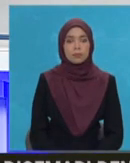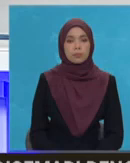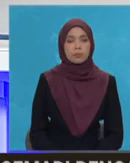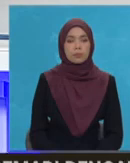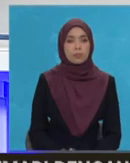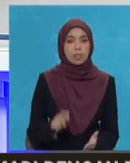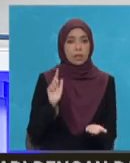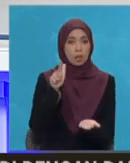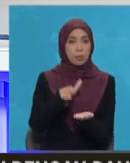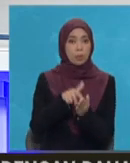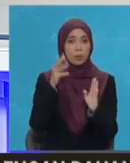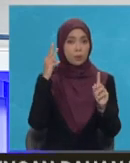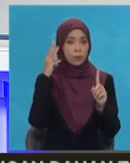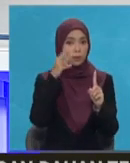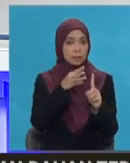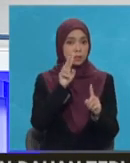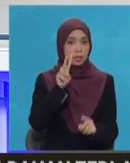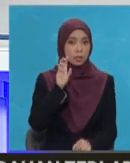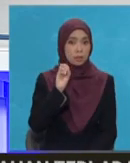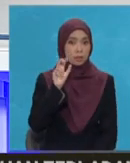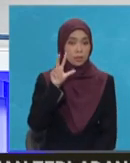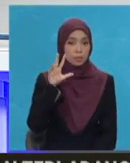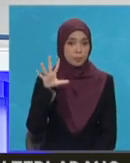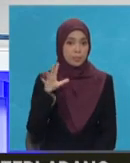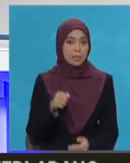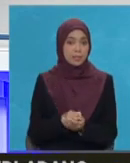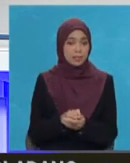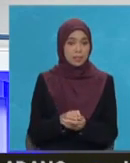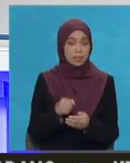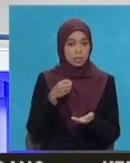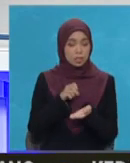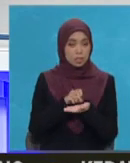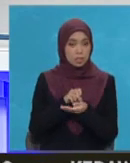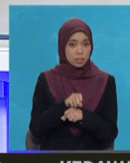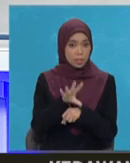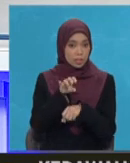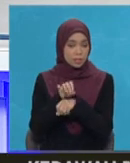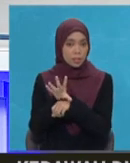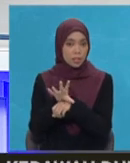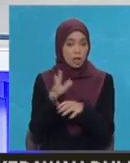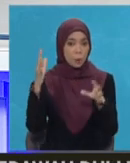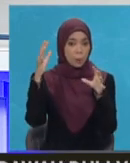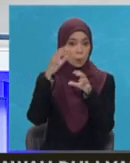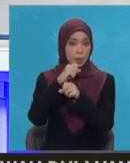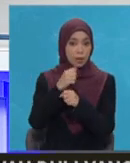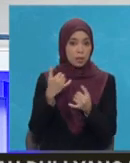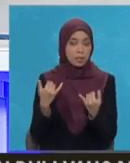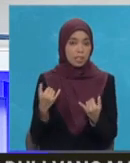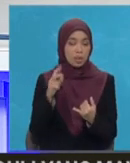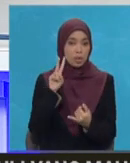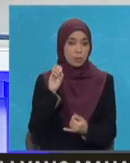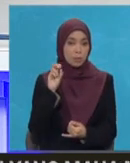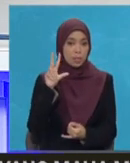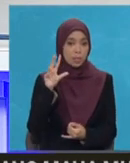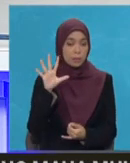laporan wawasan Brunei 2035 mengungsikan perkembangan pelaksanaan dan pencapaian Brunei 2035